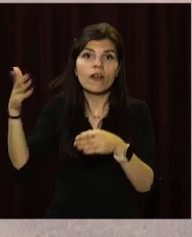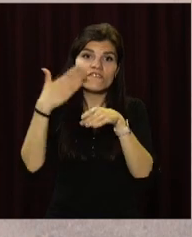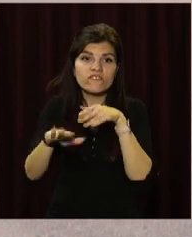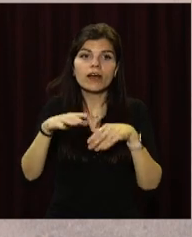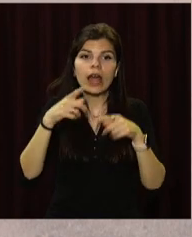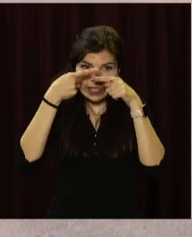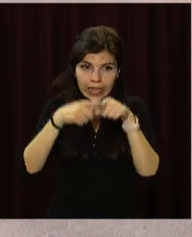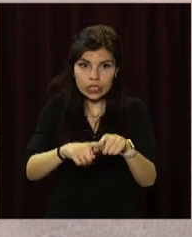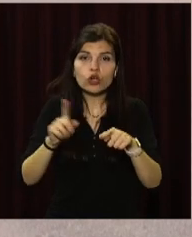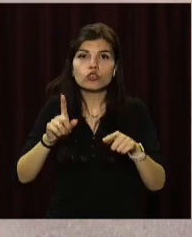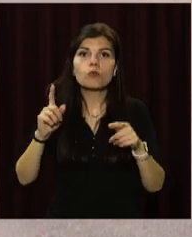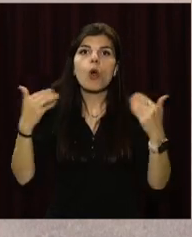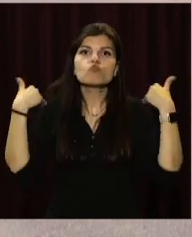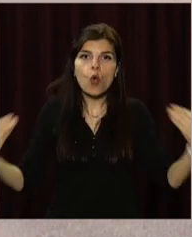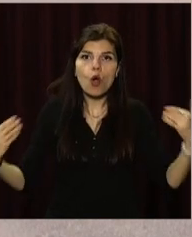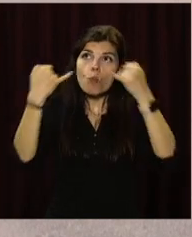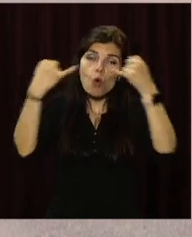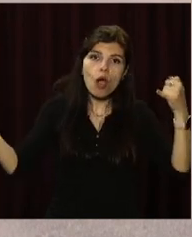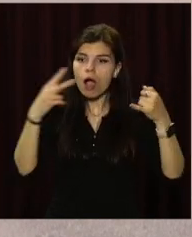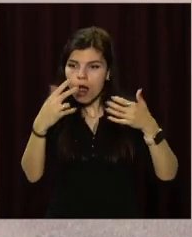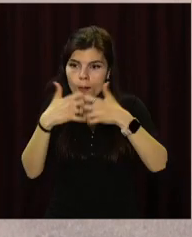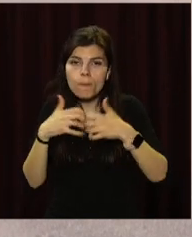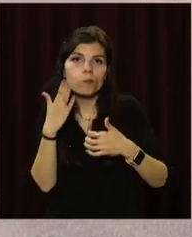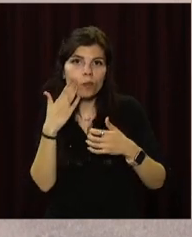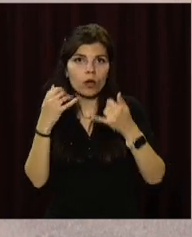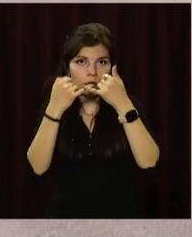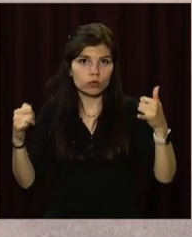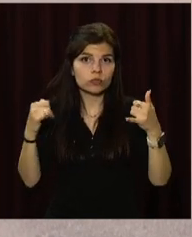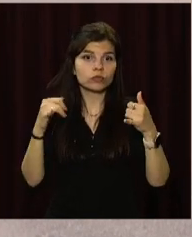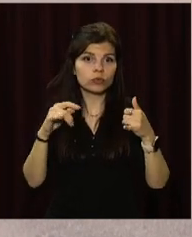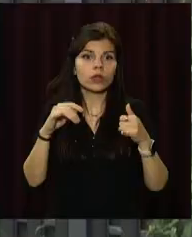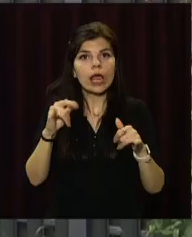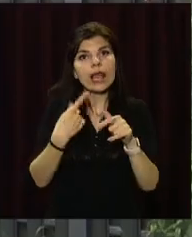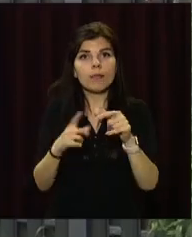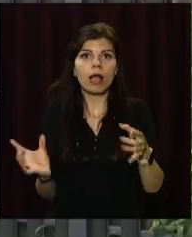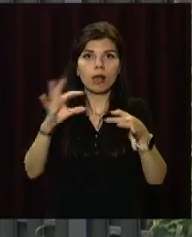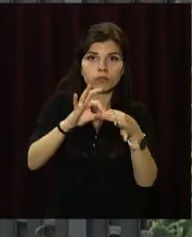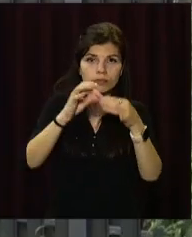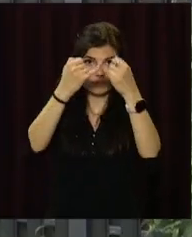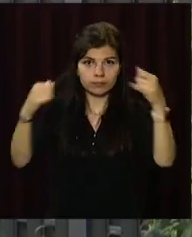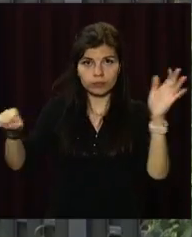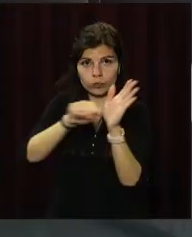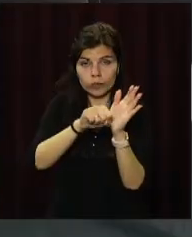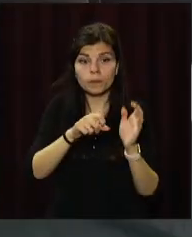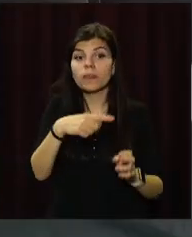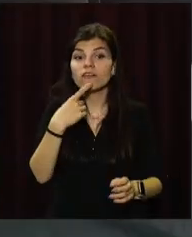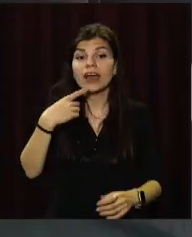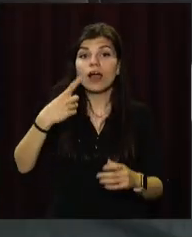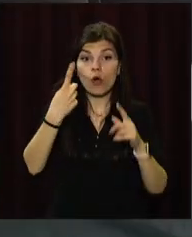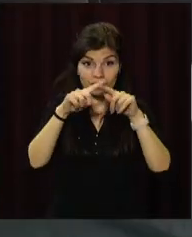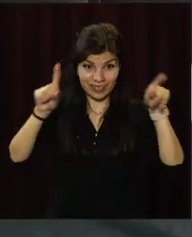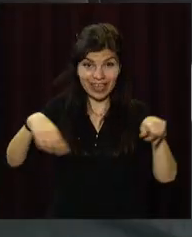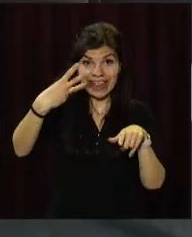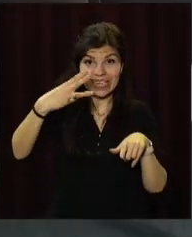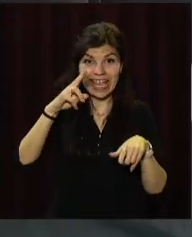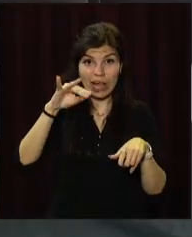технічних умов на збільшення потужності або на приєднання нової ділянки. Одна станція потужністю 30 кВт, кажуть